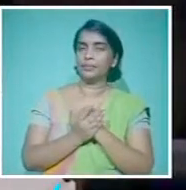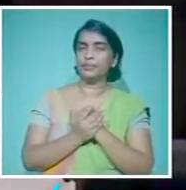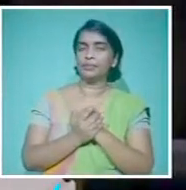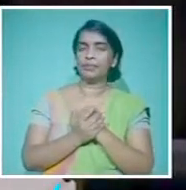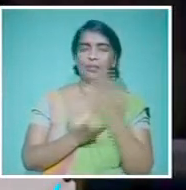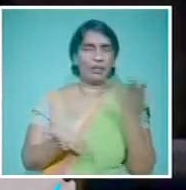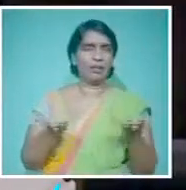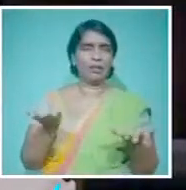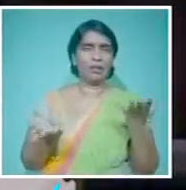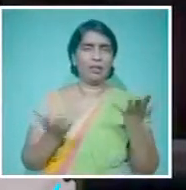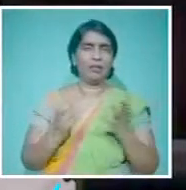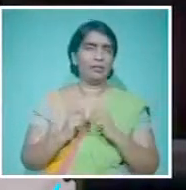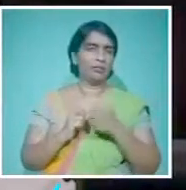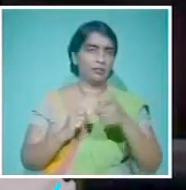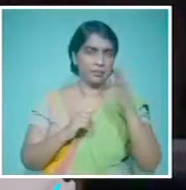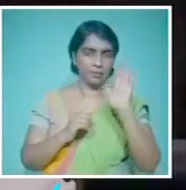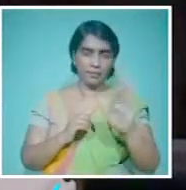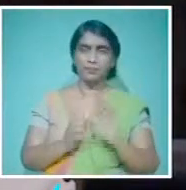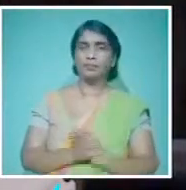asthavara bhavayakata athi karanawa